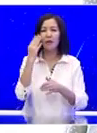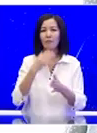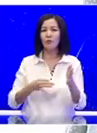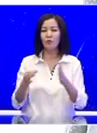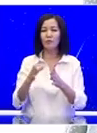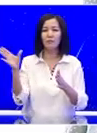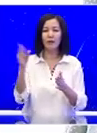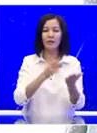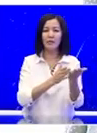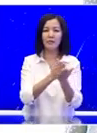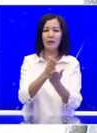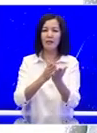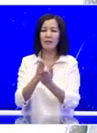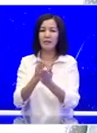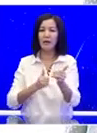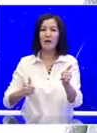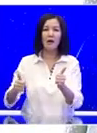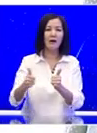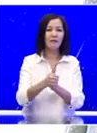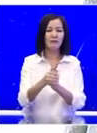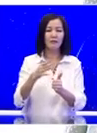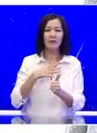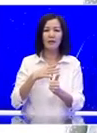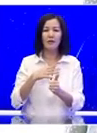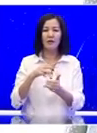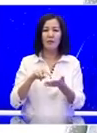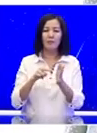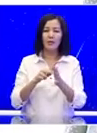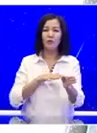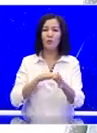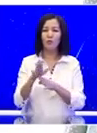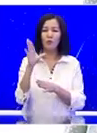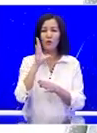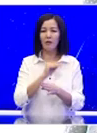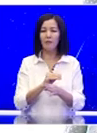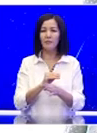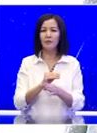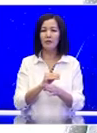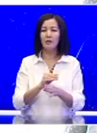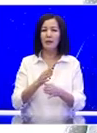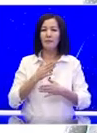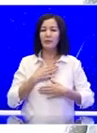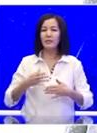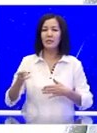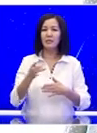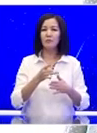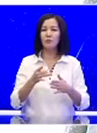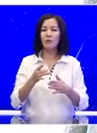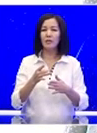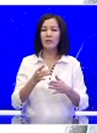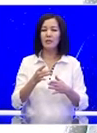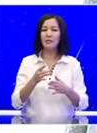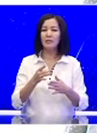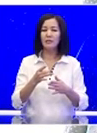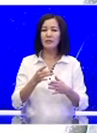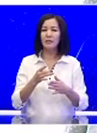қай сала болсын, әрқашанда алдыңғы шепте жүреміз. Біз республикада әрқашанда үлгі болуға